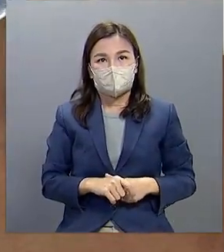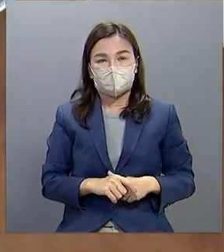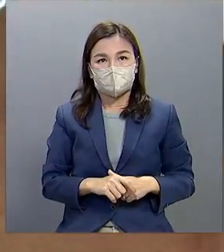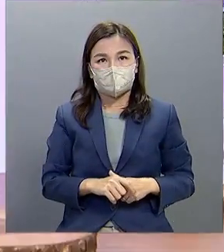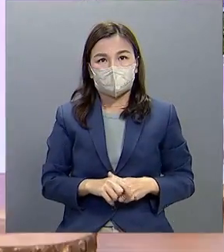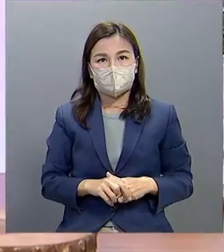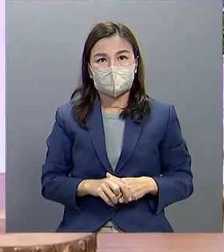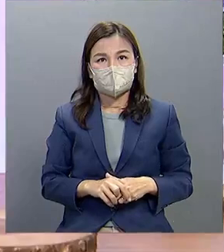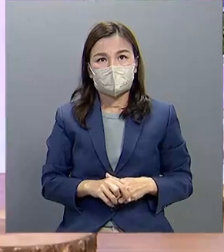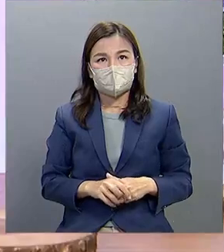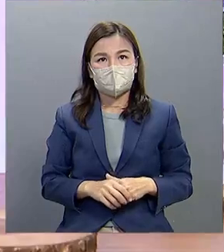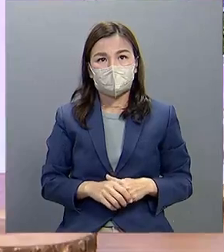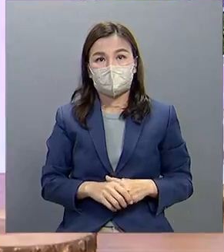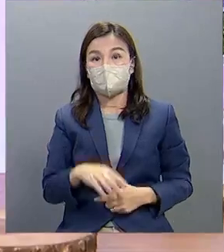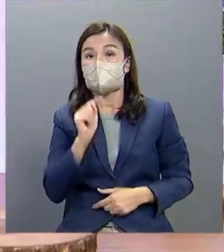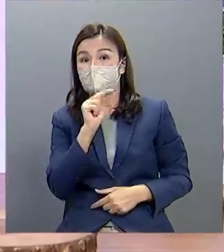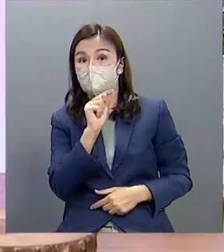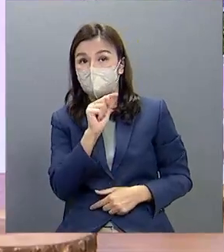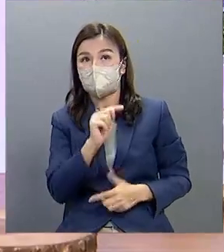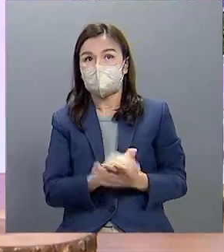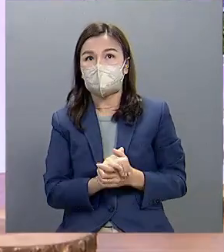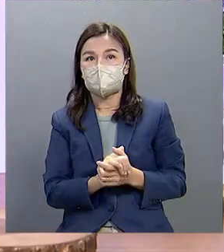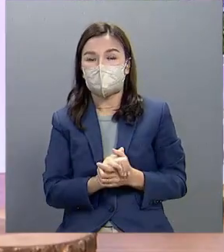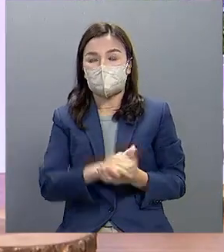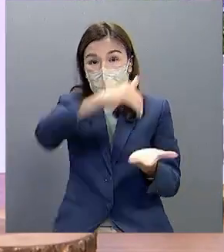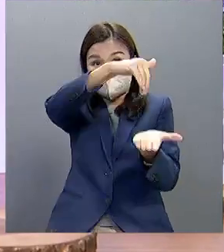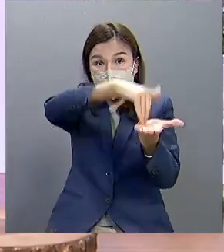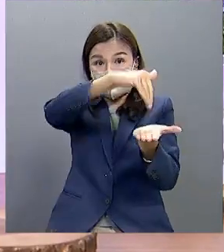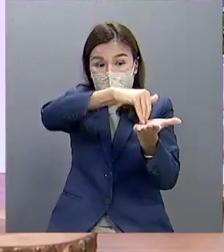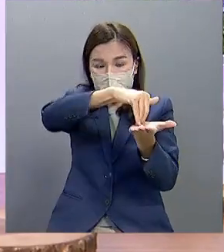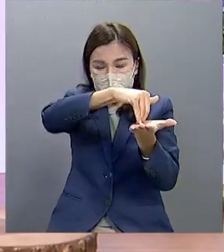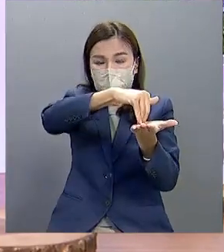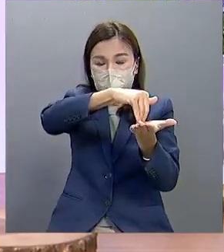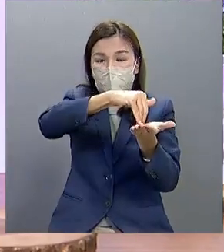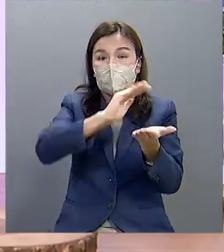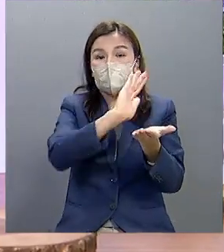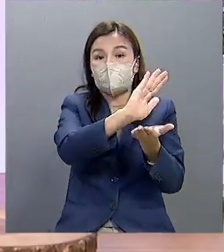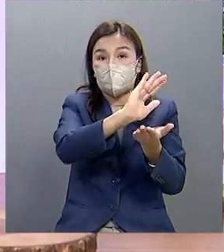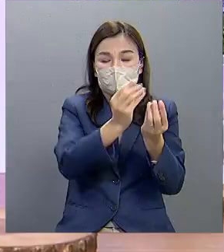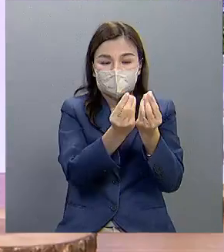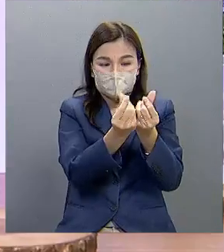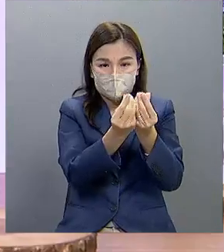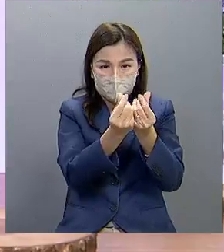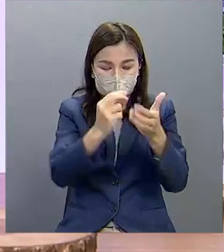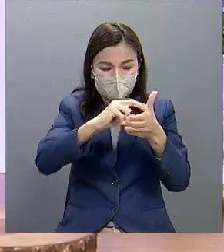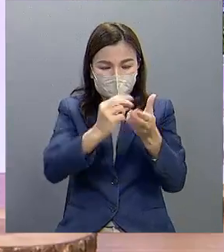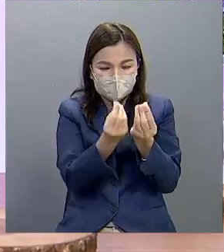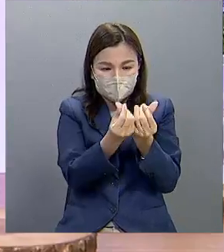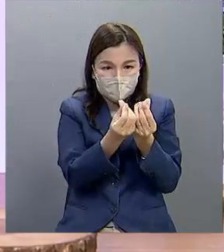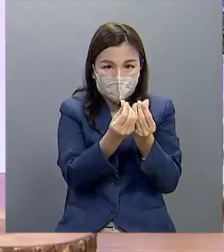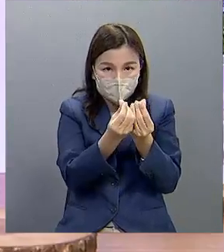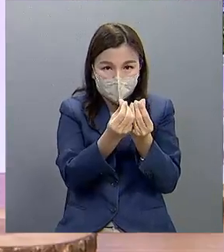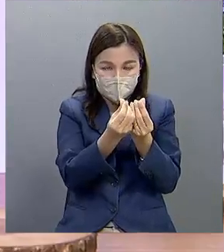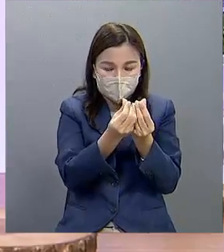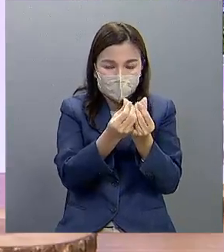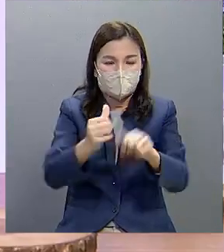ลักษณะนี้นะคะก็จะเป็นเบสของน้ำมันนวดที่เราใช้เวลาที่เราไปสปานะคะเวลา